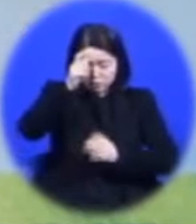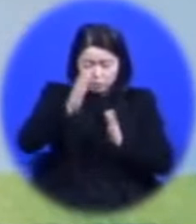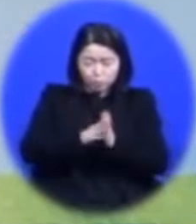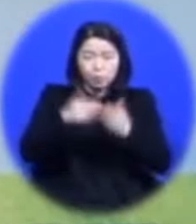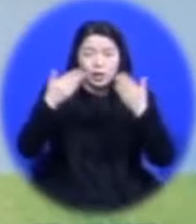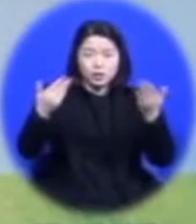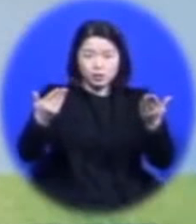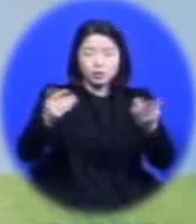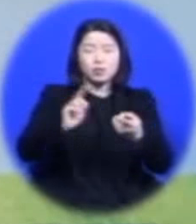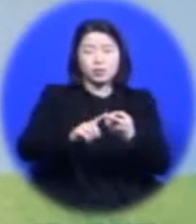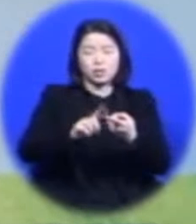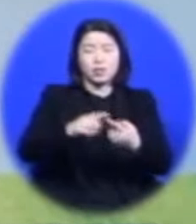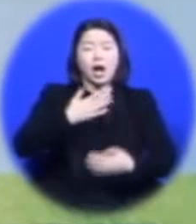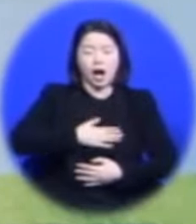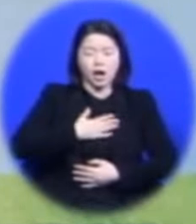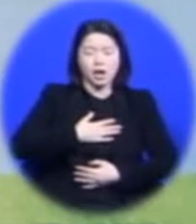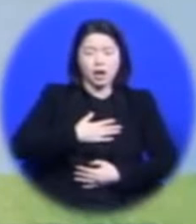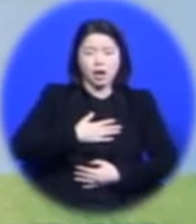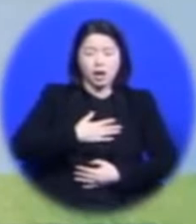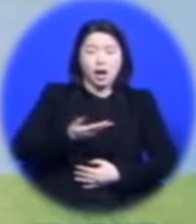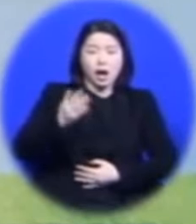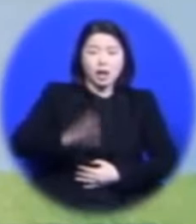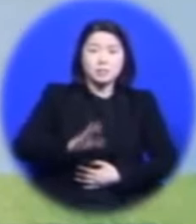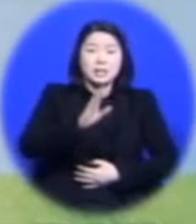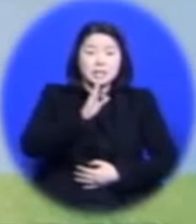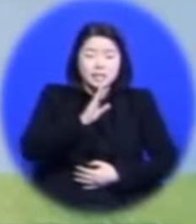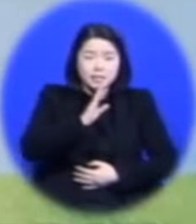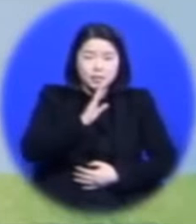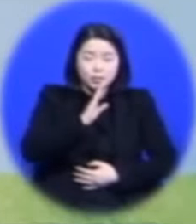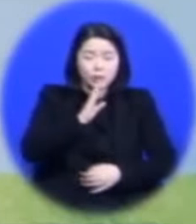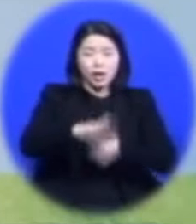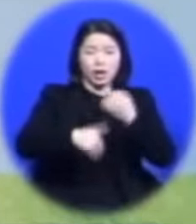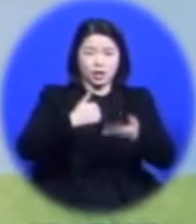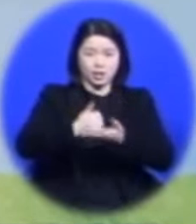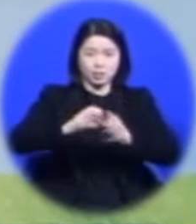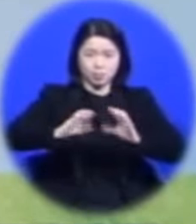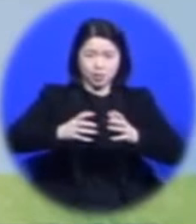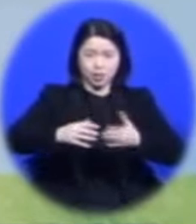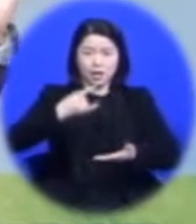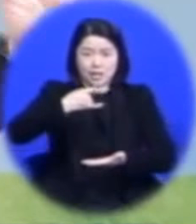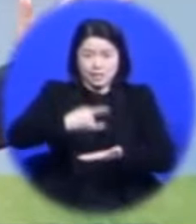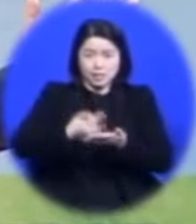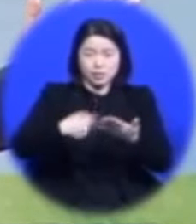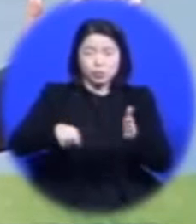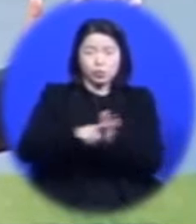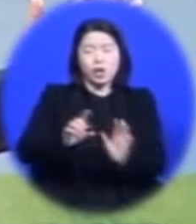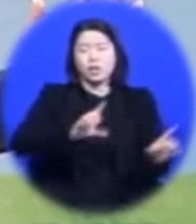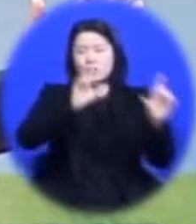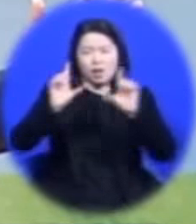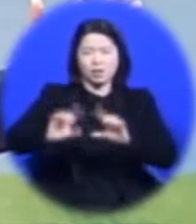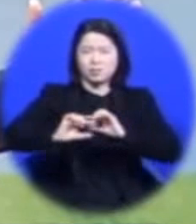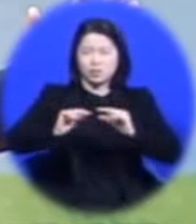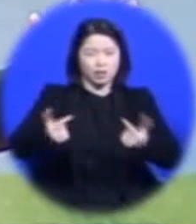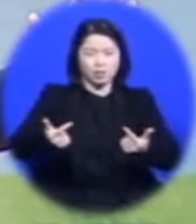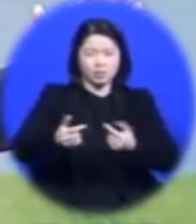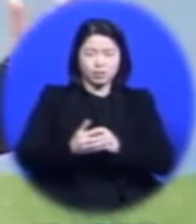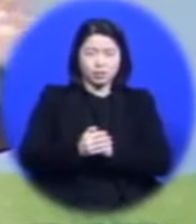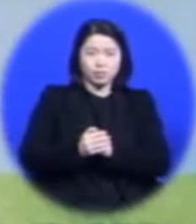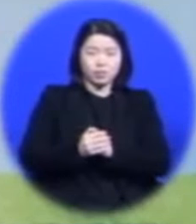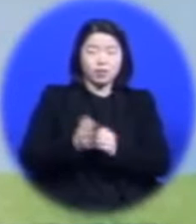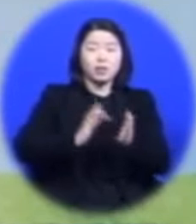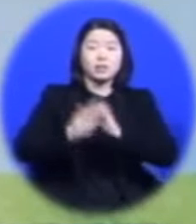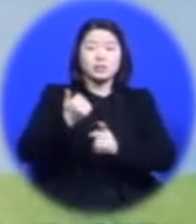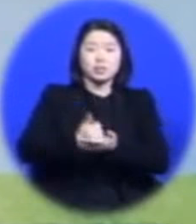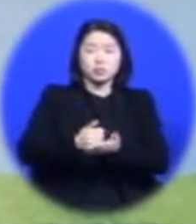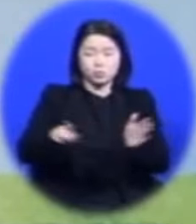다 압니다 그러나 실제로는 하나님의 나라와 의를 위해 살지 않습니다 예수